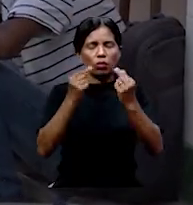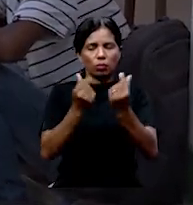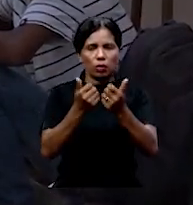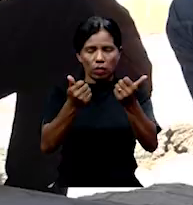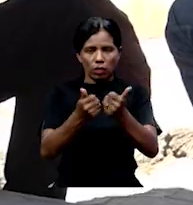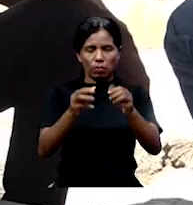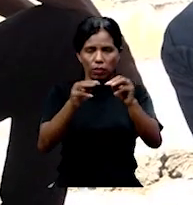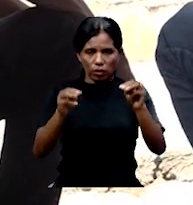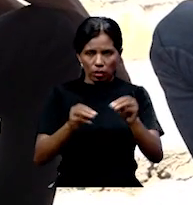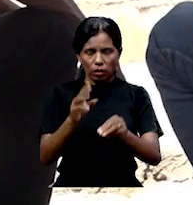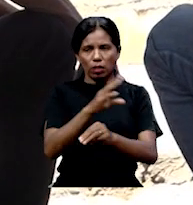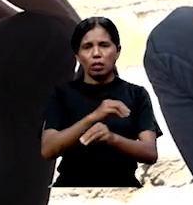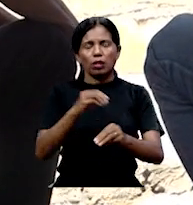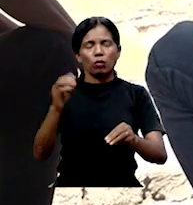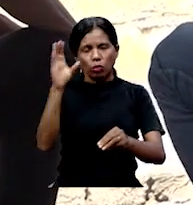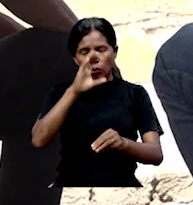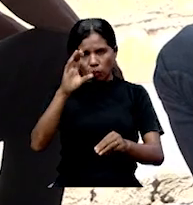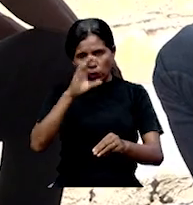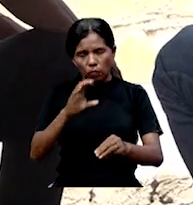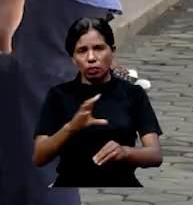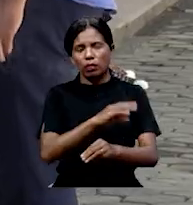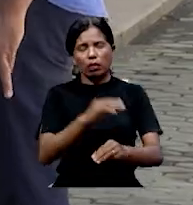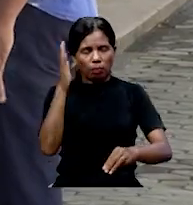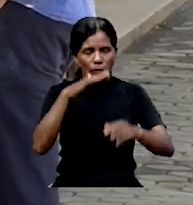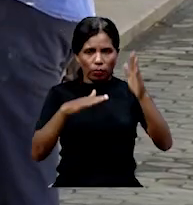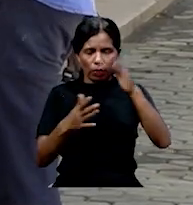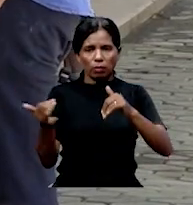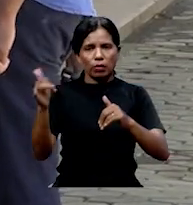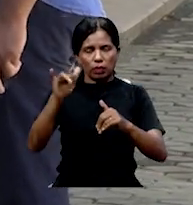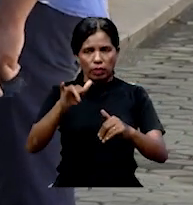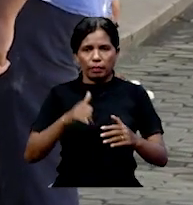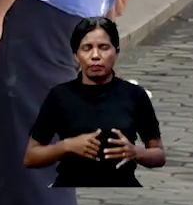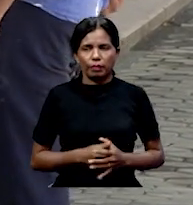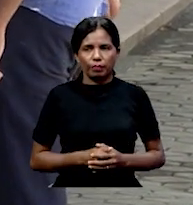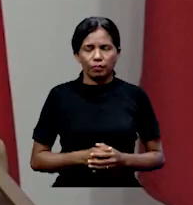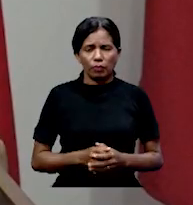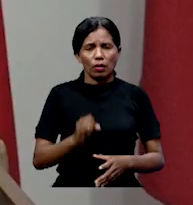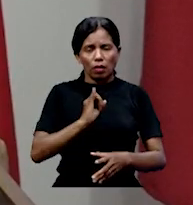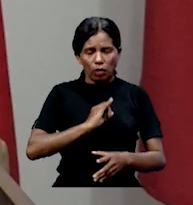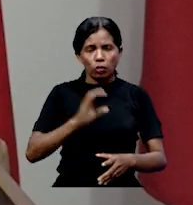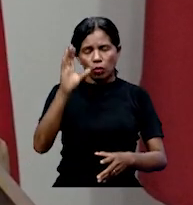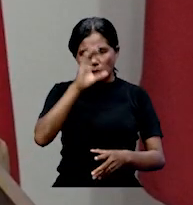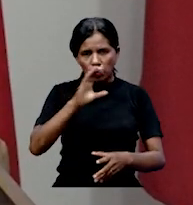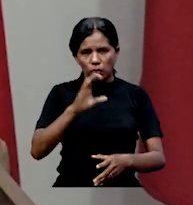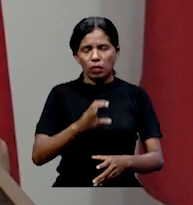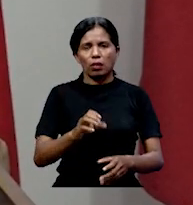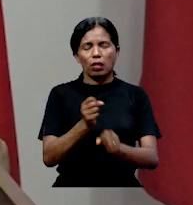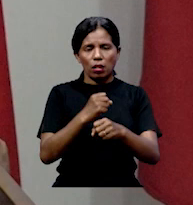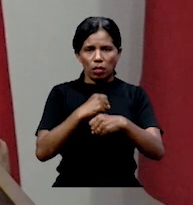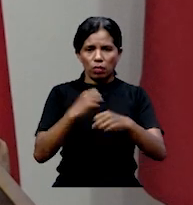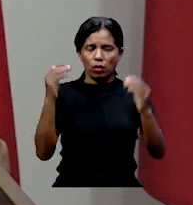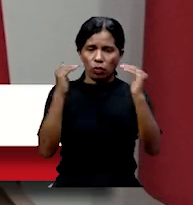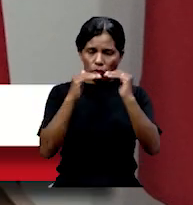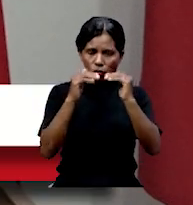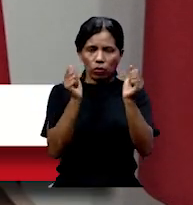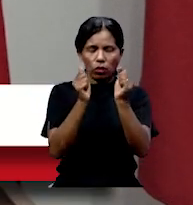arte rituais, ho di buca solução ba problema sire nebe iha. Allo se buca personalmente allo dialogo al gruppo